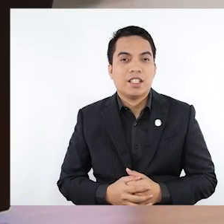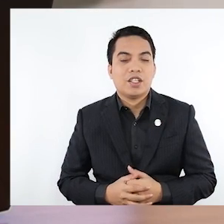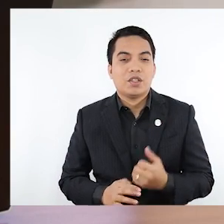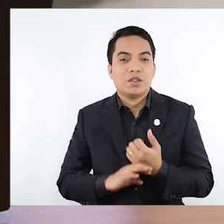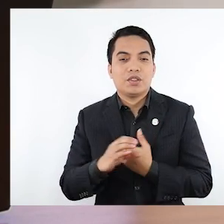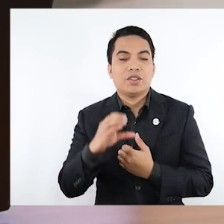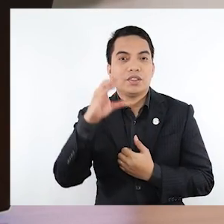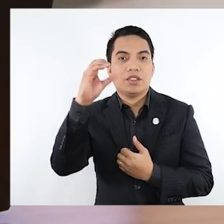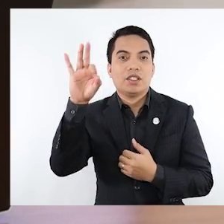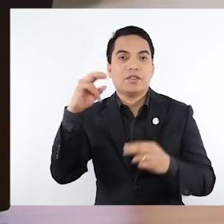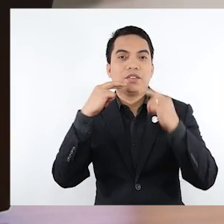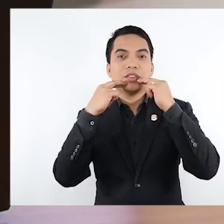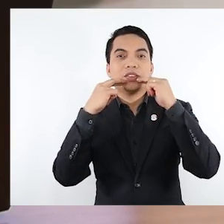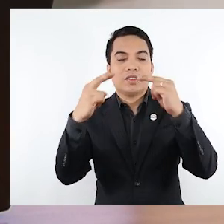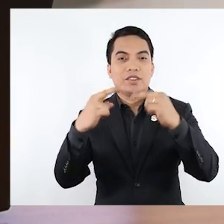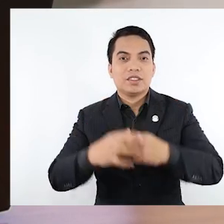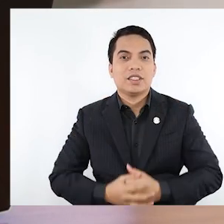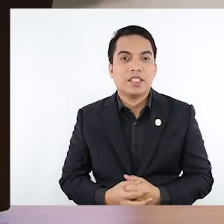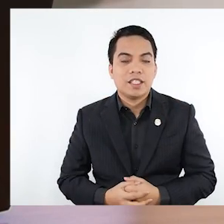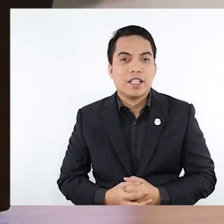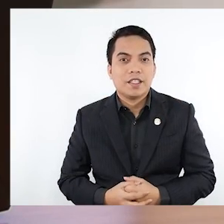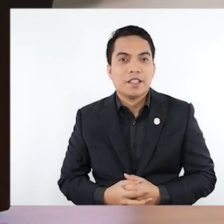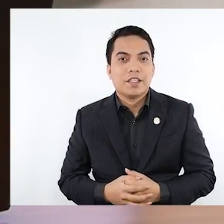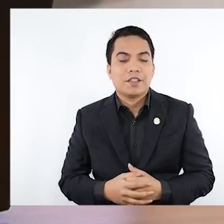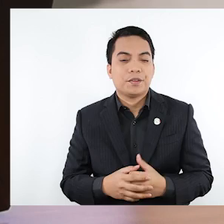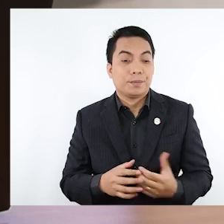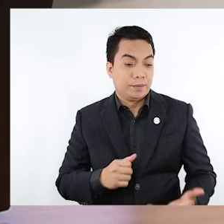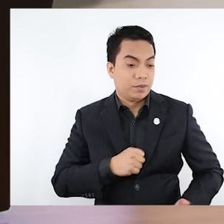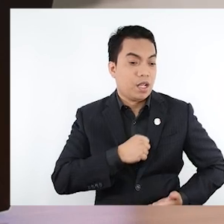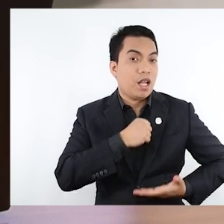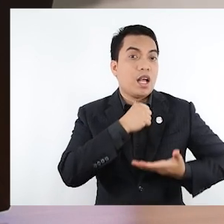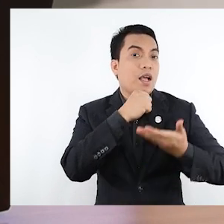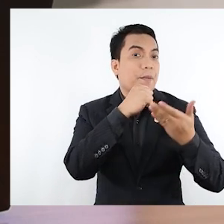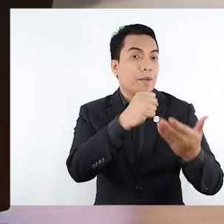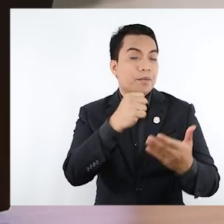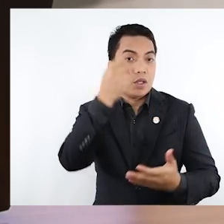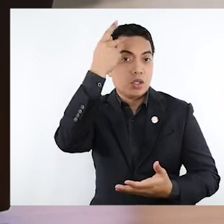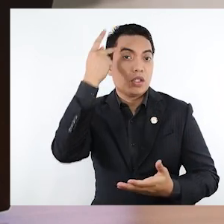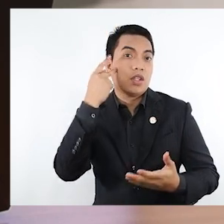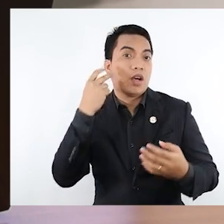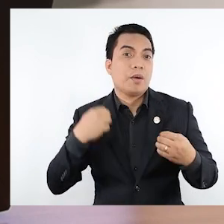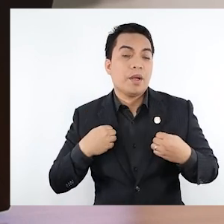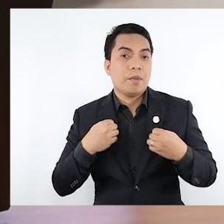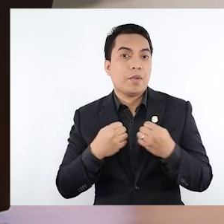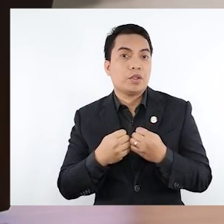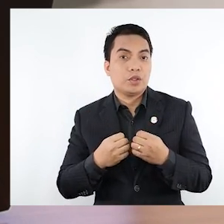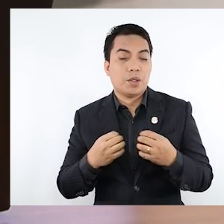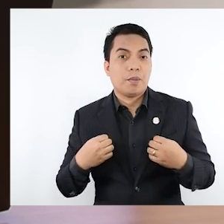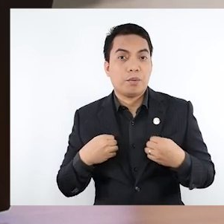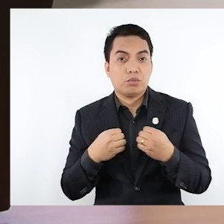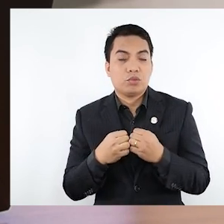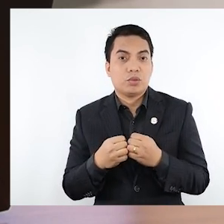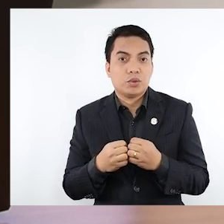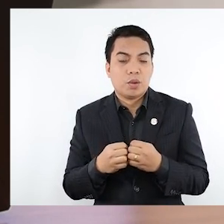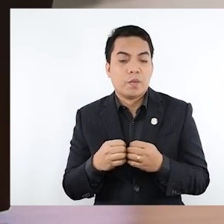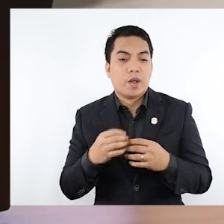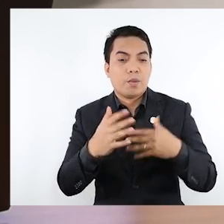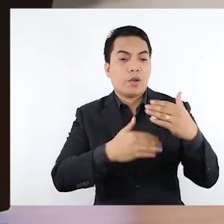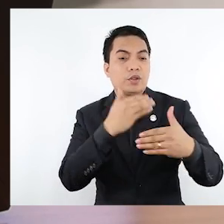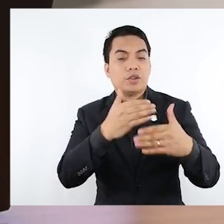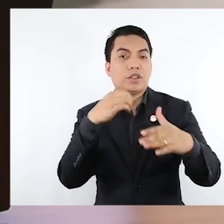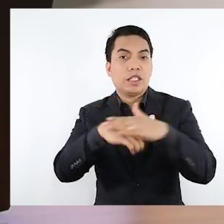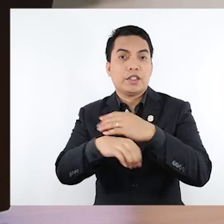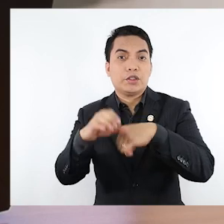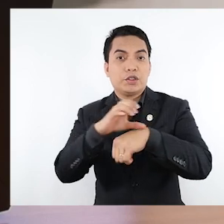Nagbabalik po ang CFO News. Nilingap ng mga nasa kapisan ng Kadiwa ang mga nasa proseso ng pag-anib sa Iglesia ni